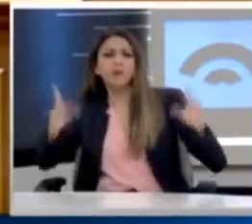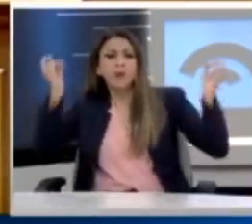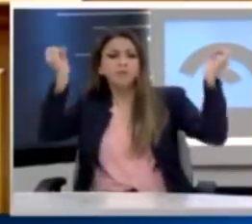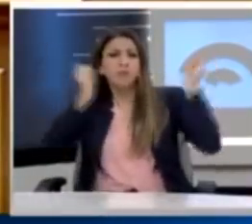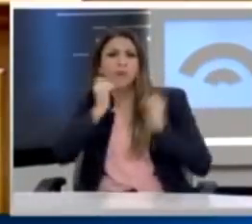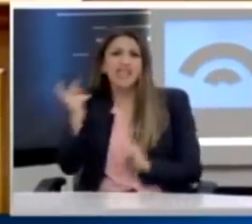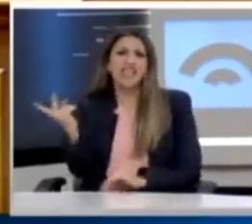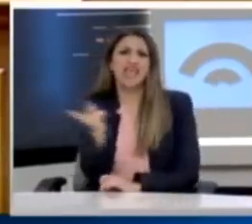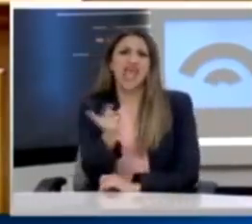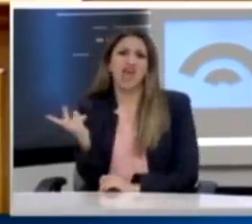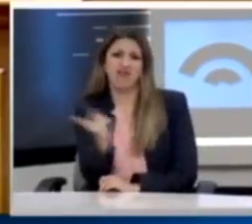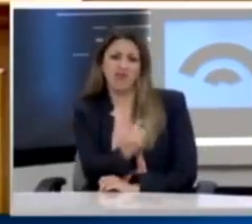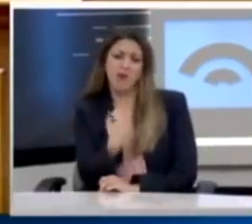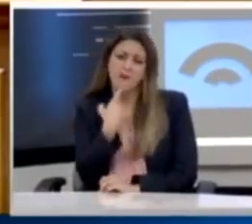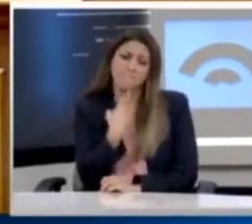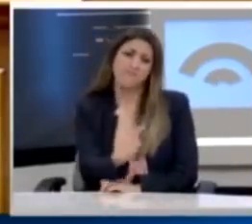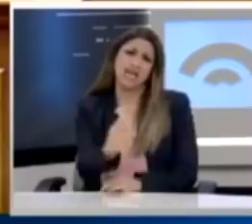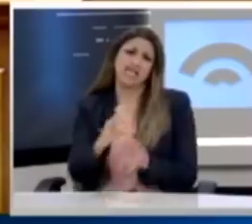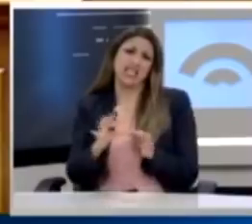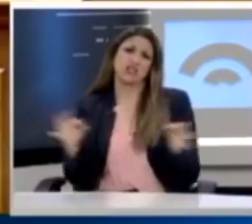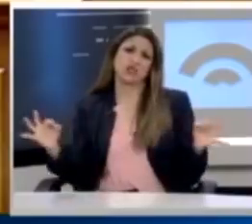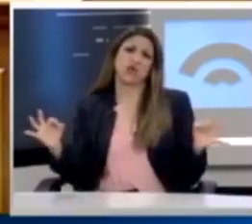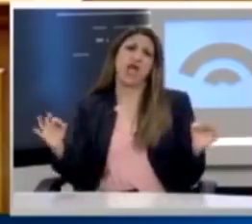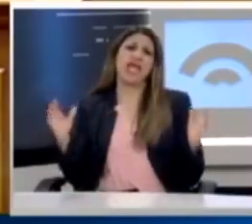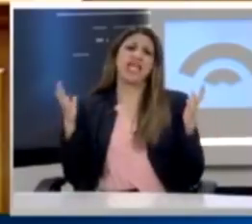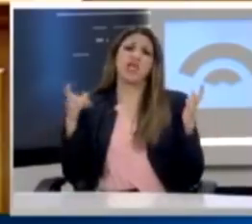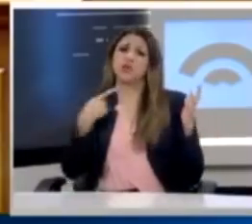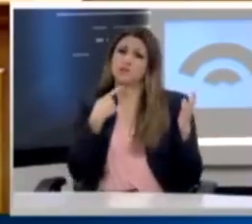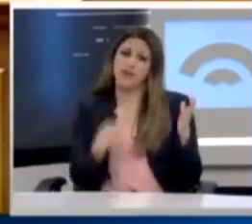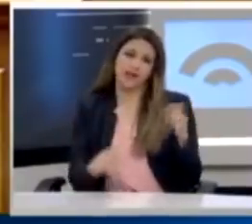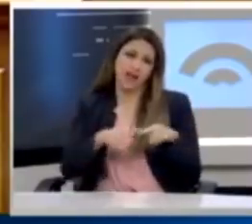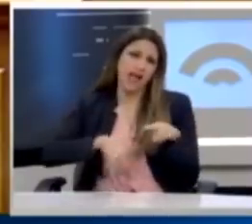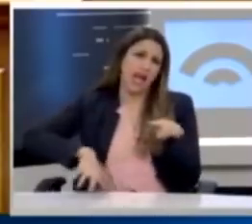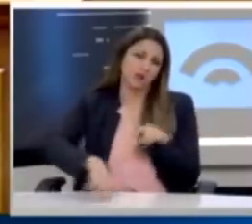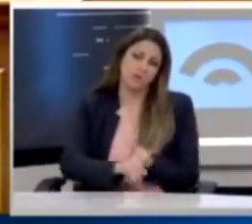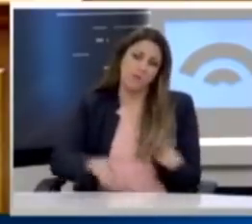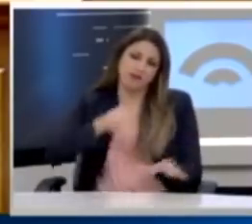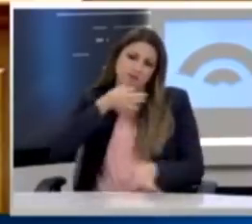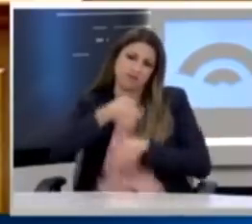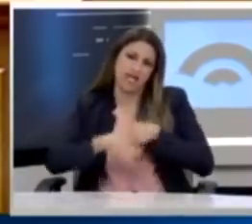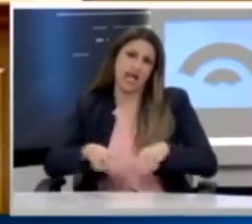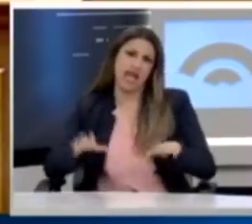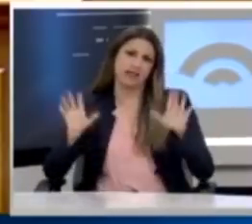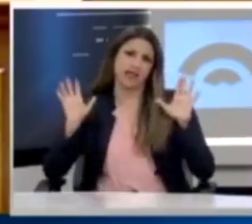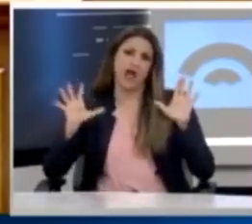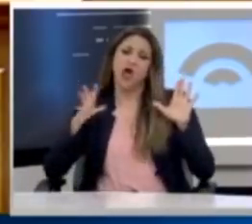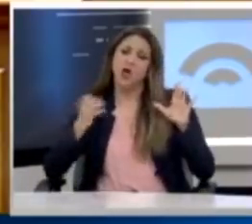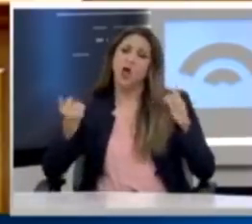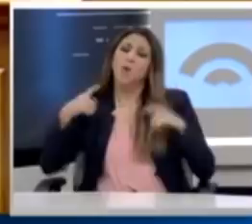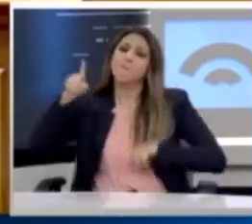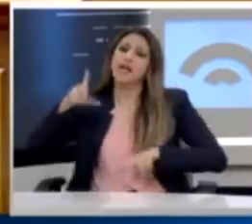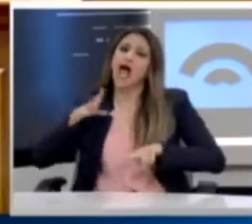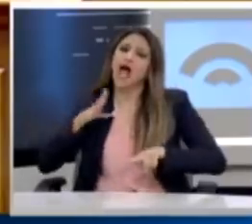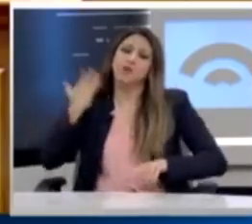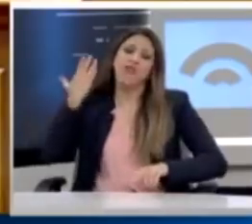στην άκρη την ιστορική, την ηρωική ιστορία του ελληνικού λαού, τους τιμημένους ήρωες νεκρούς